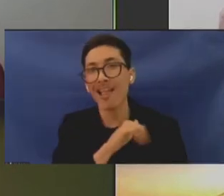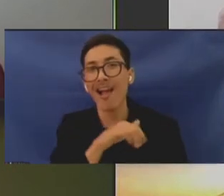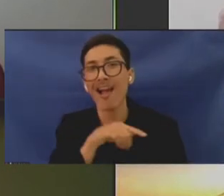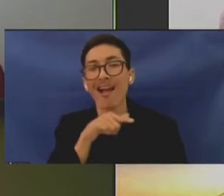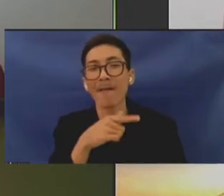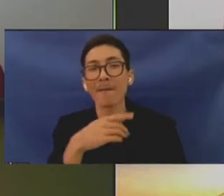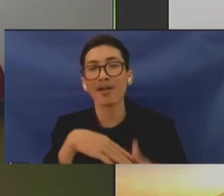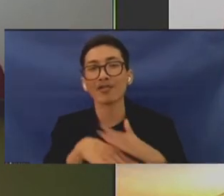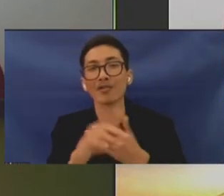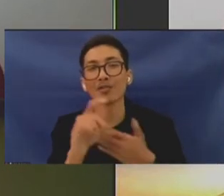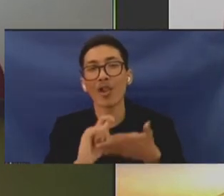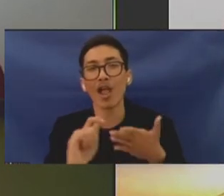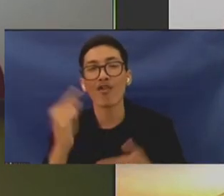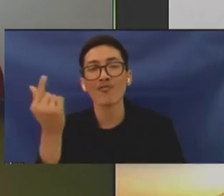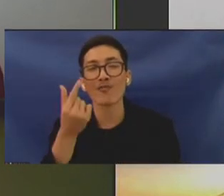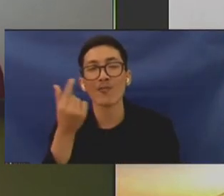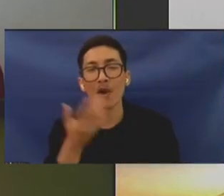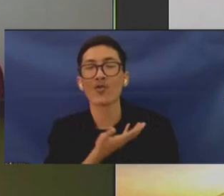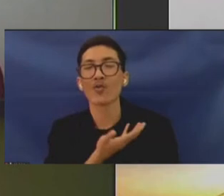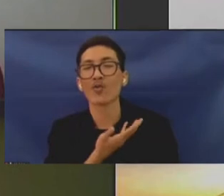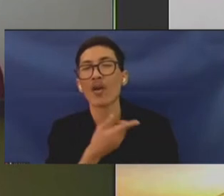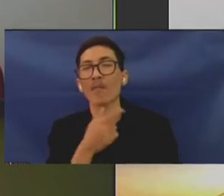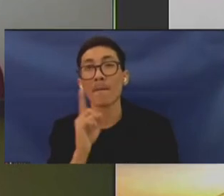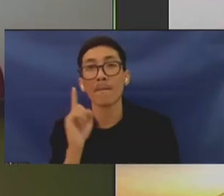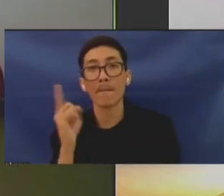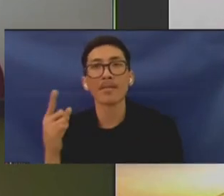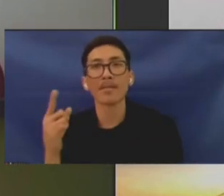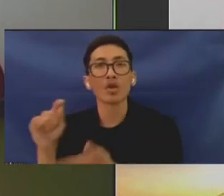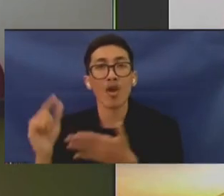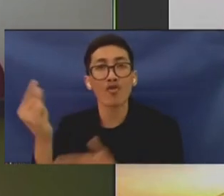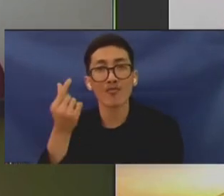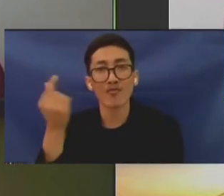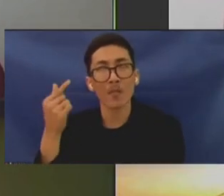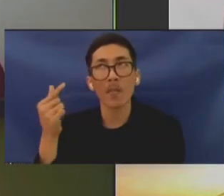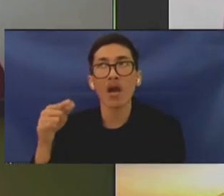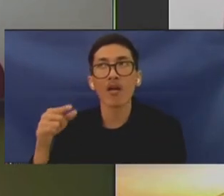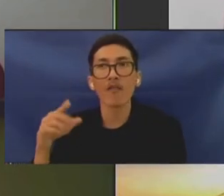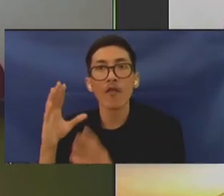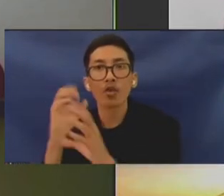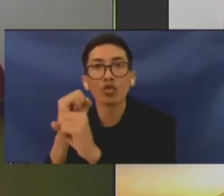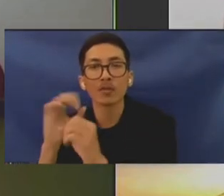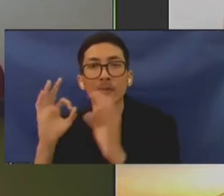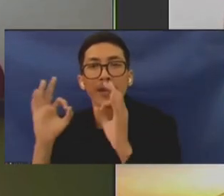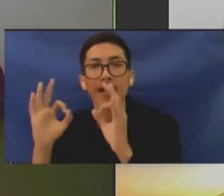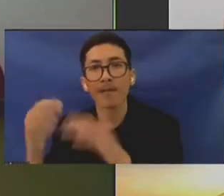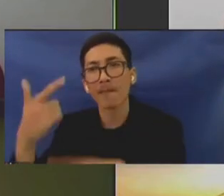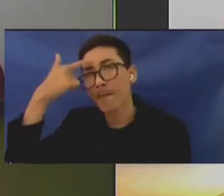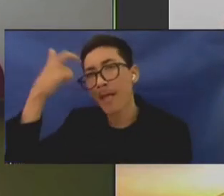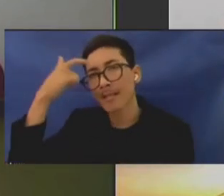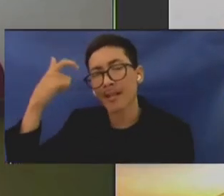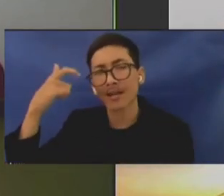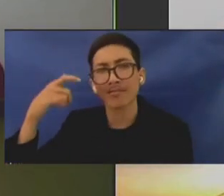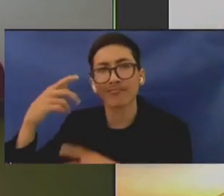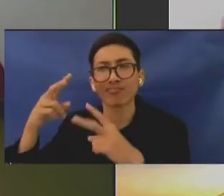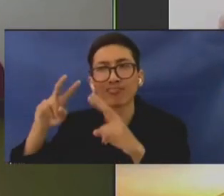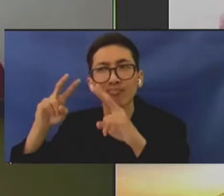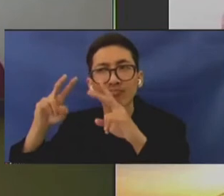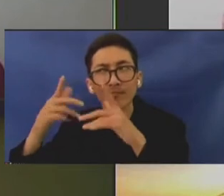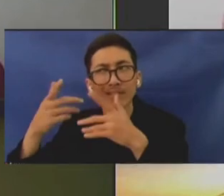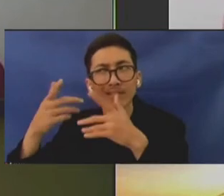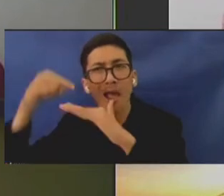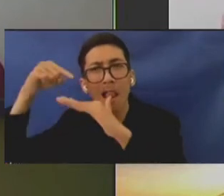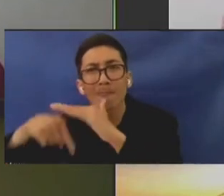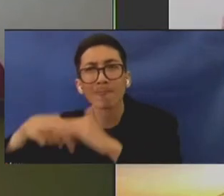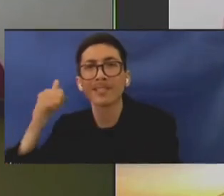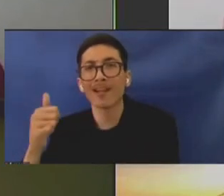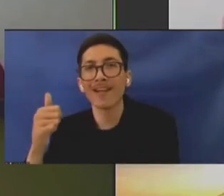secara akademik dia potensi akademiknya akan tergali gitu. Di sana terus dia bisa melihat lebih banyak gitu ya,